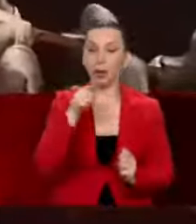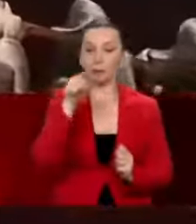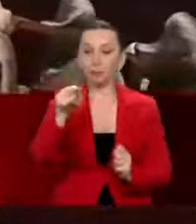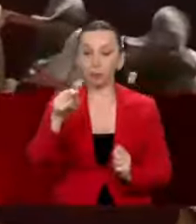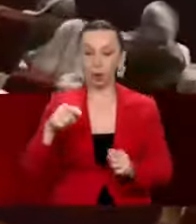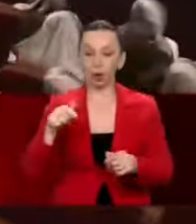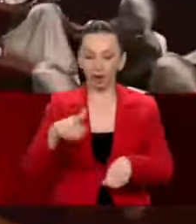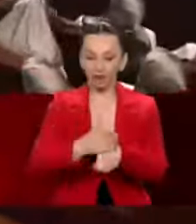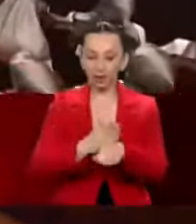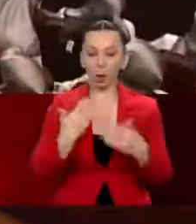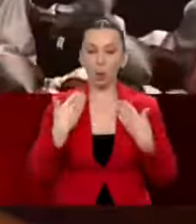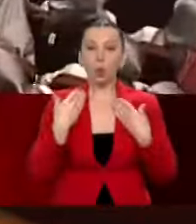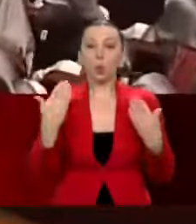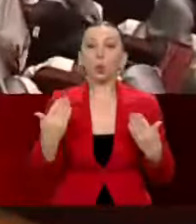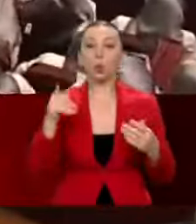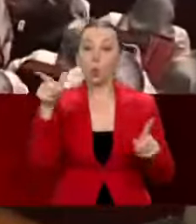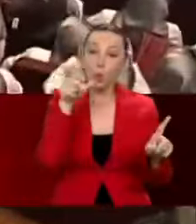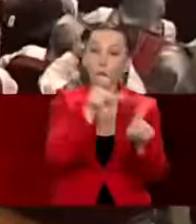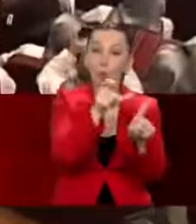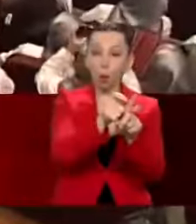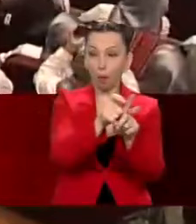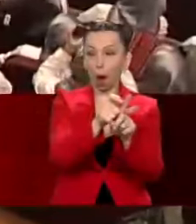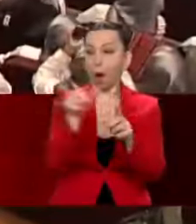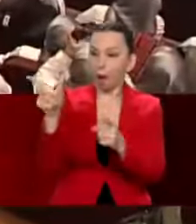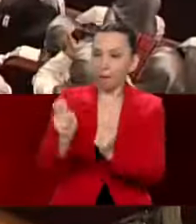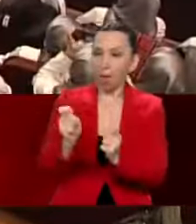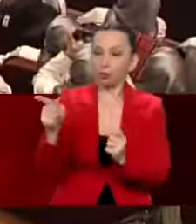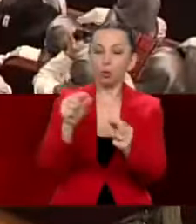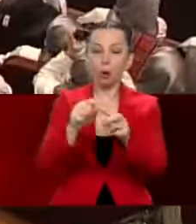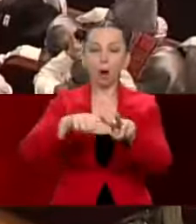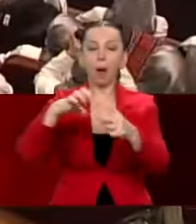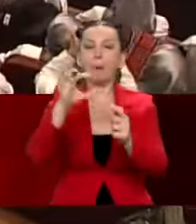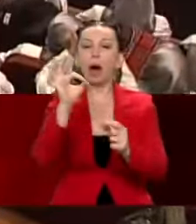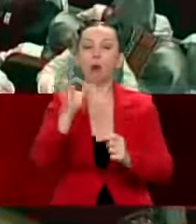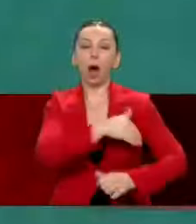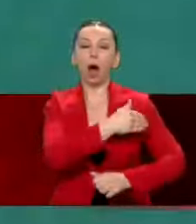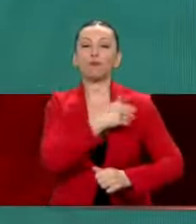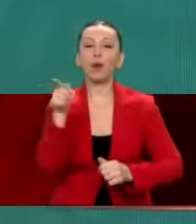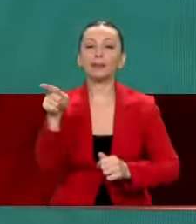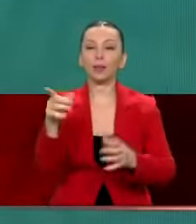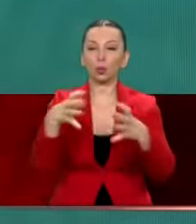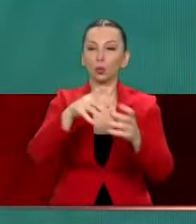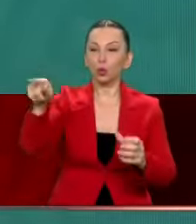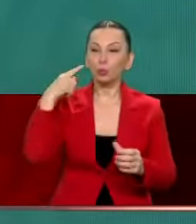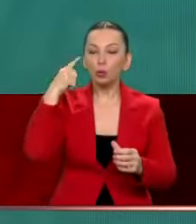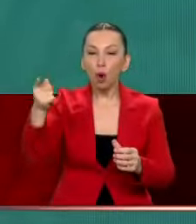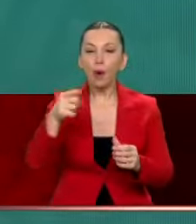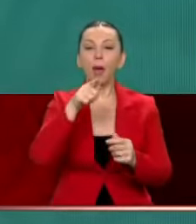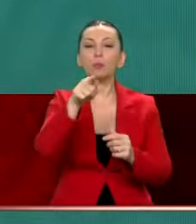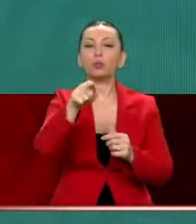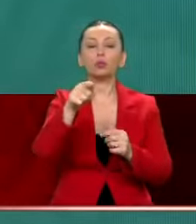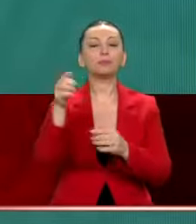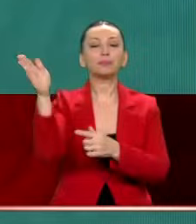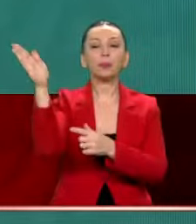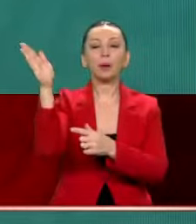hukuku savunmakla görevli olan kimi baroları çıkıyor, kelime-i tevhid lafzının yazılı olduğu